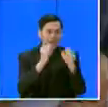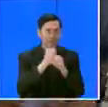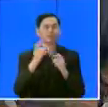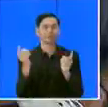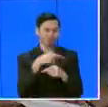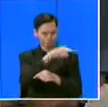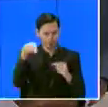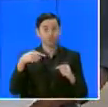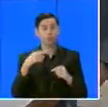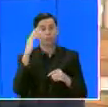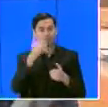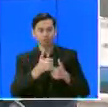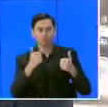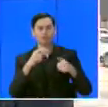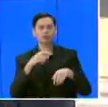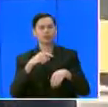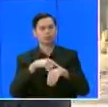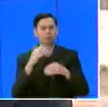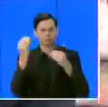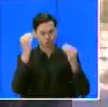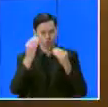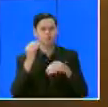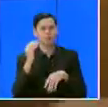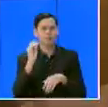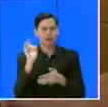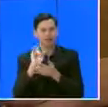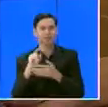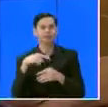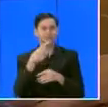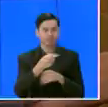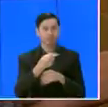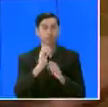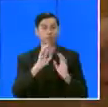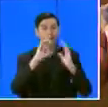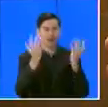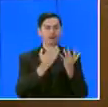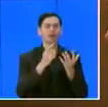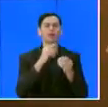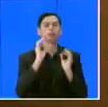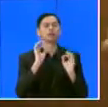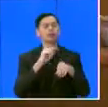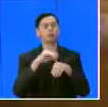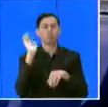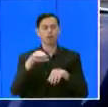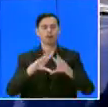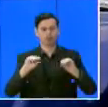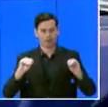pada jam sibuk saja, yakni dari Bekasi pada jam berangkat kerja, sementara dari Senayan beroperasi pada jam pulang kerja.